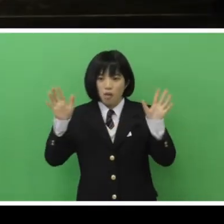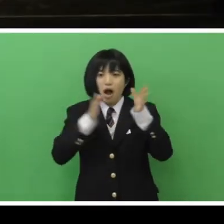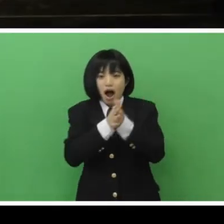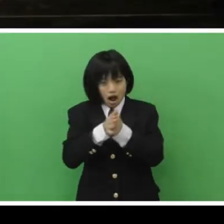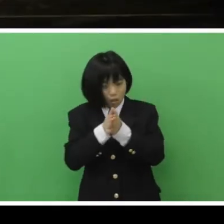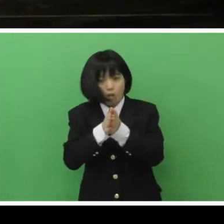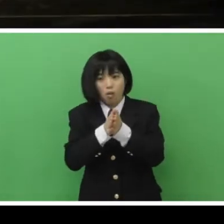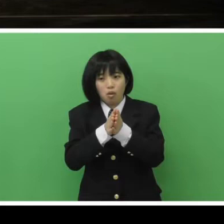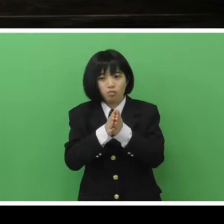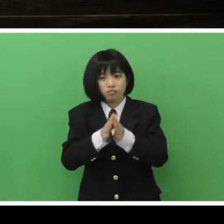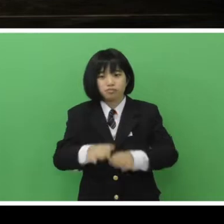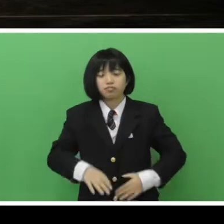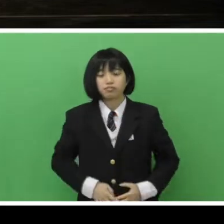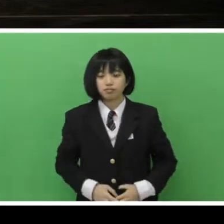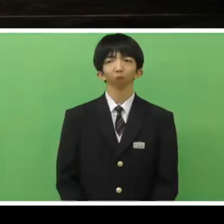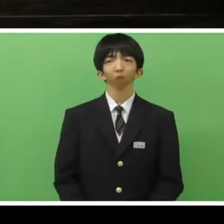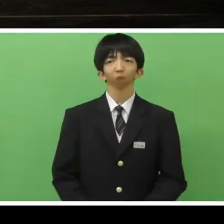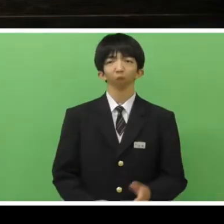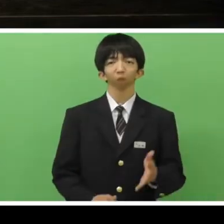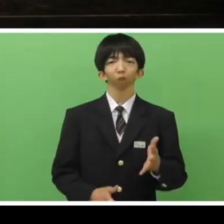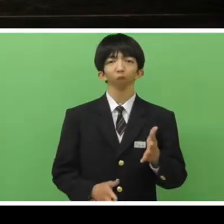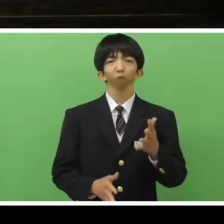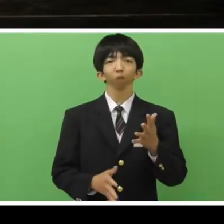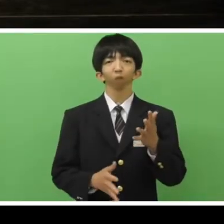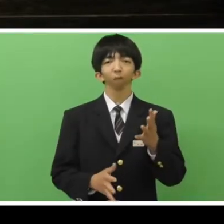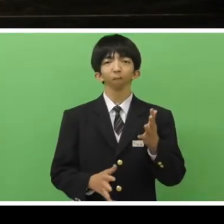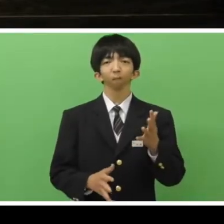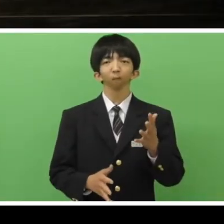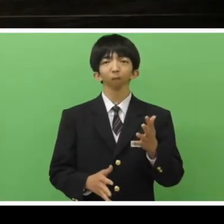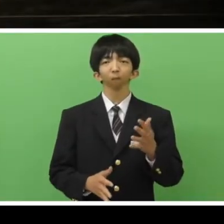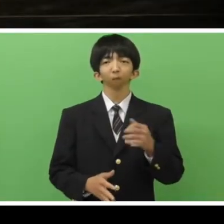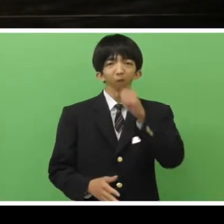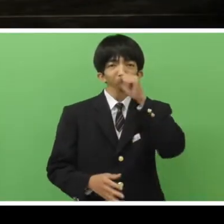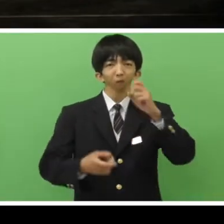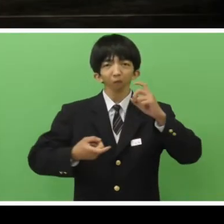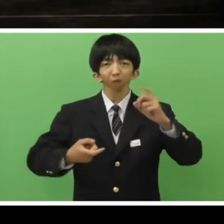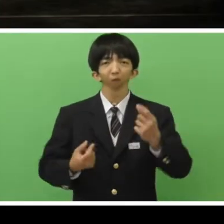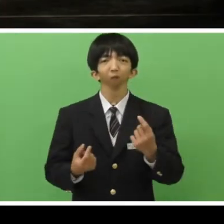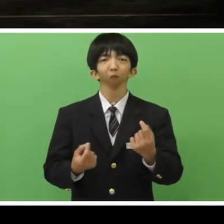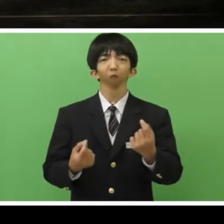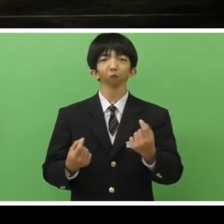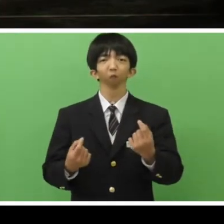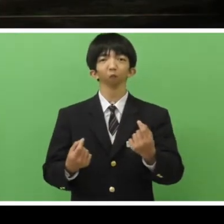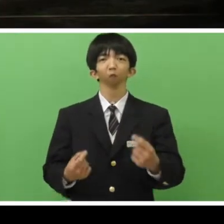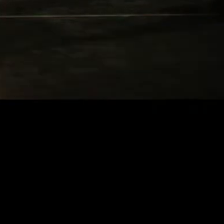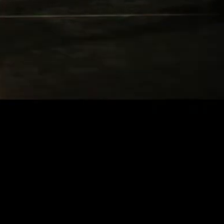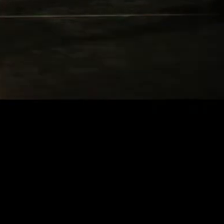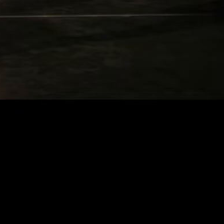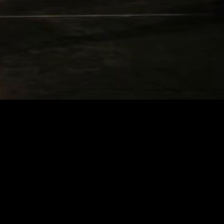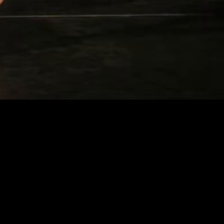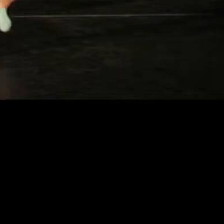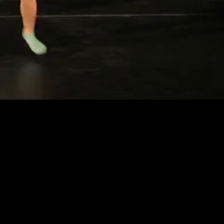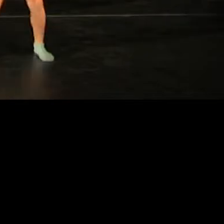おう。 みんなで、 うん、さあ手を洗おう。